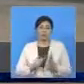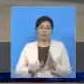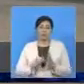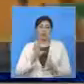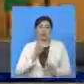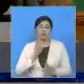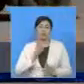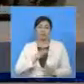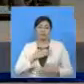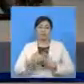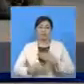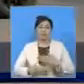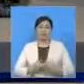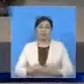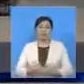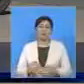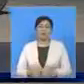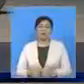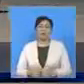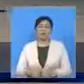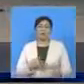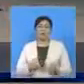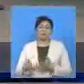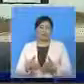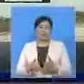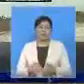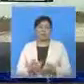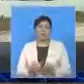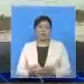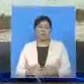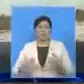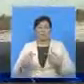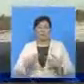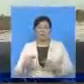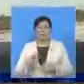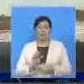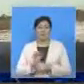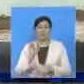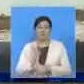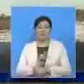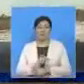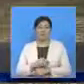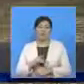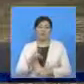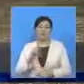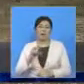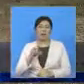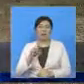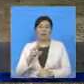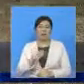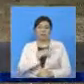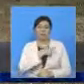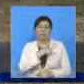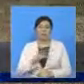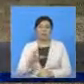время переходила проезжую часть справа налево по ходу движения машины. Пострадавшая была госпитализирована в реанимационное отделение больницы